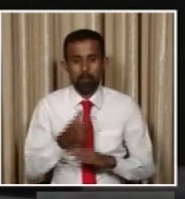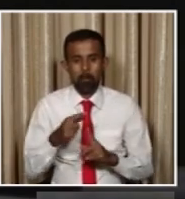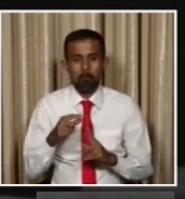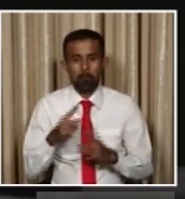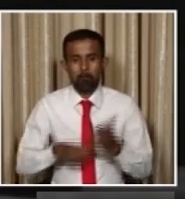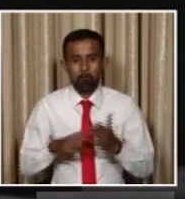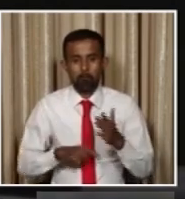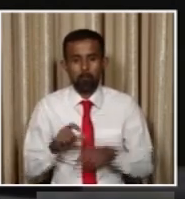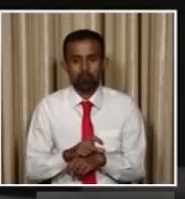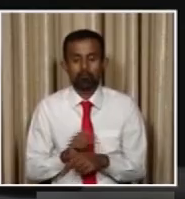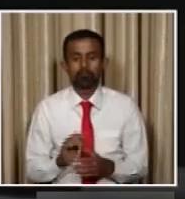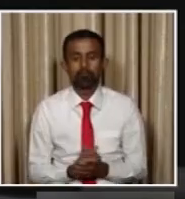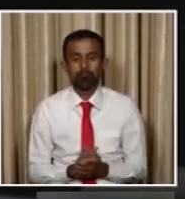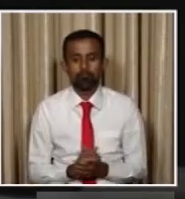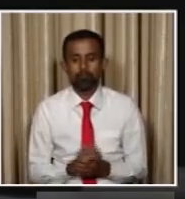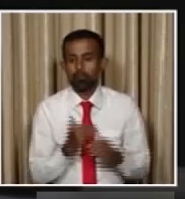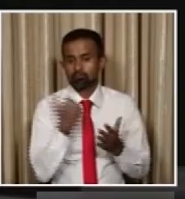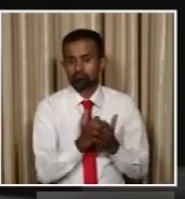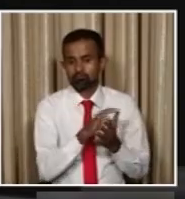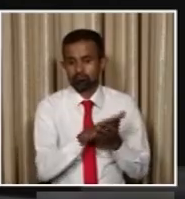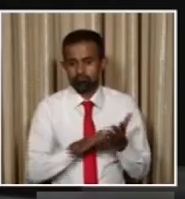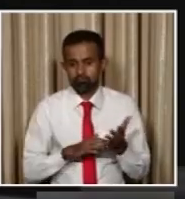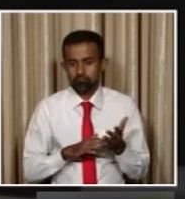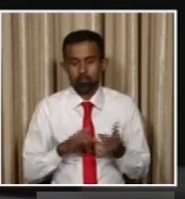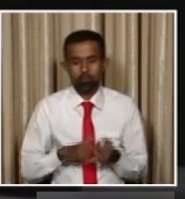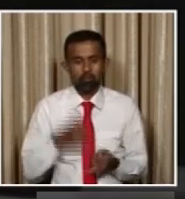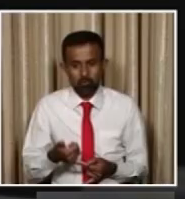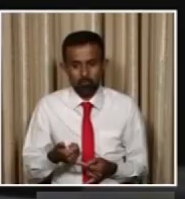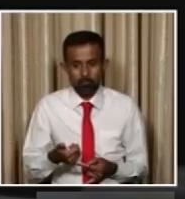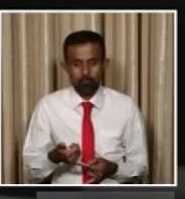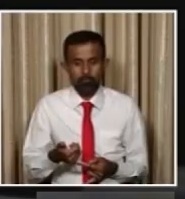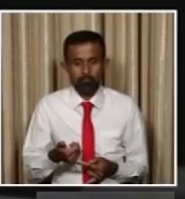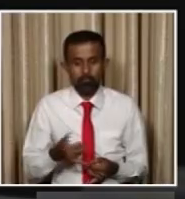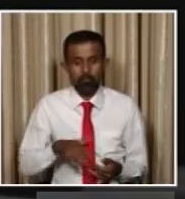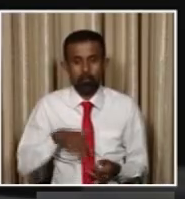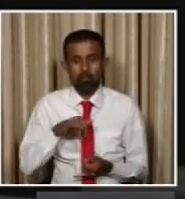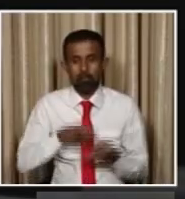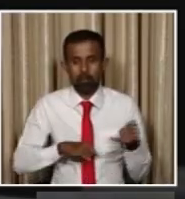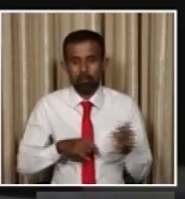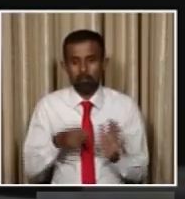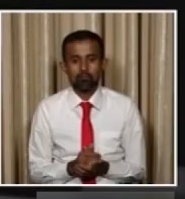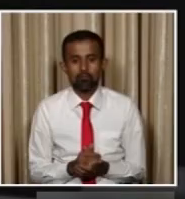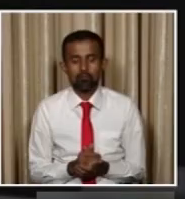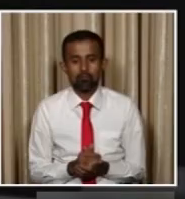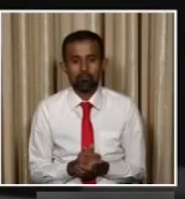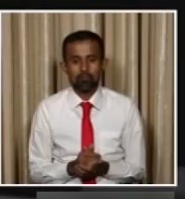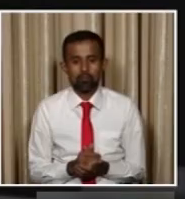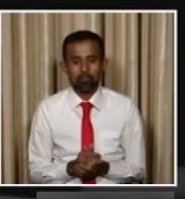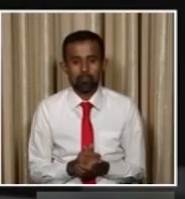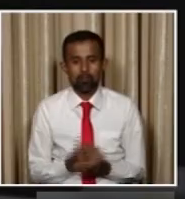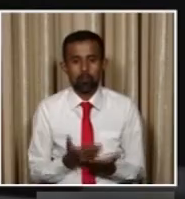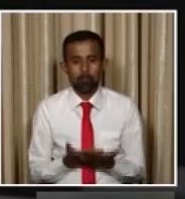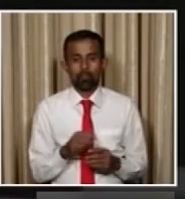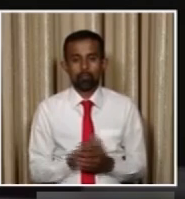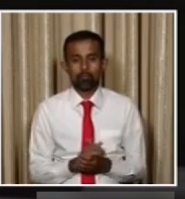කොමිසම් සභාව රාජගිරියට යවපු ලිපිය සමග ජන බලවේගයේ මහලේකම්වරයාගේ අත්සනින් යුතුව මම මේක